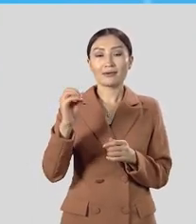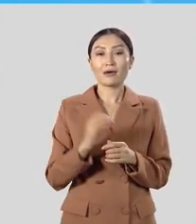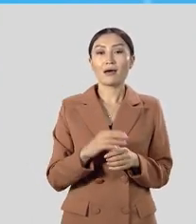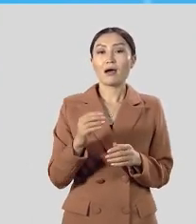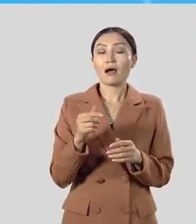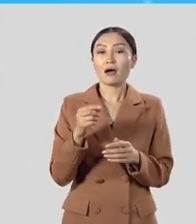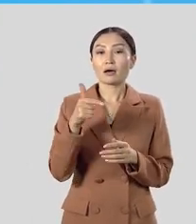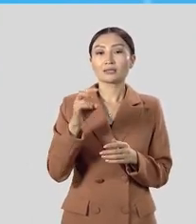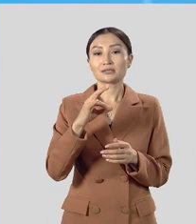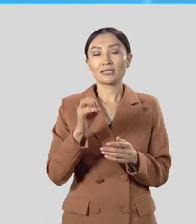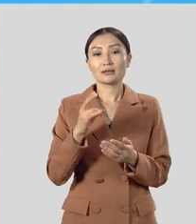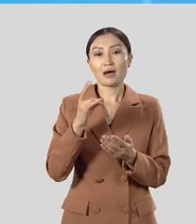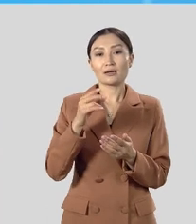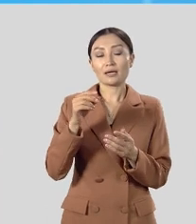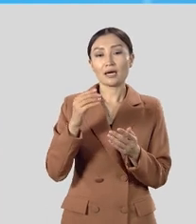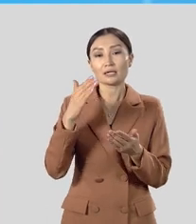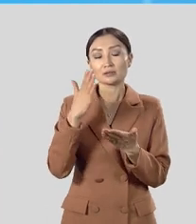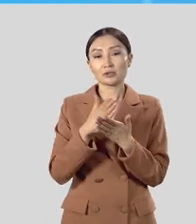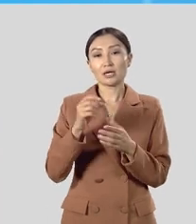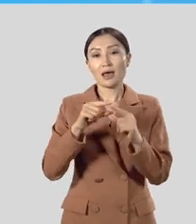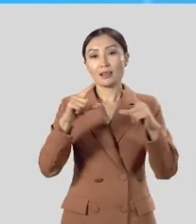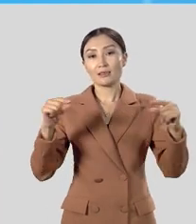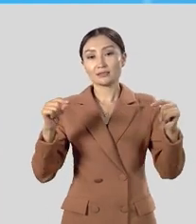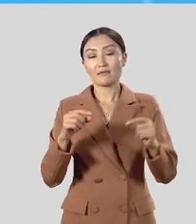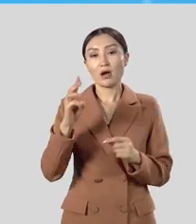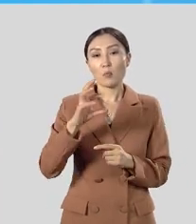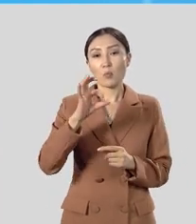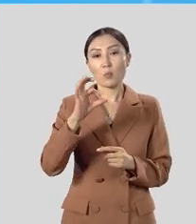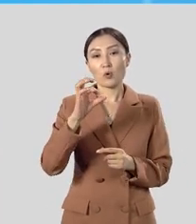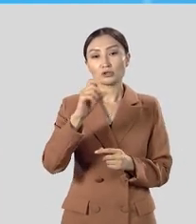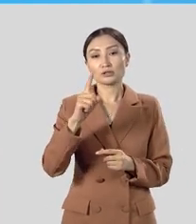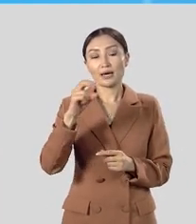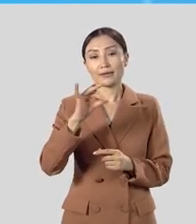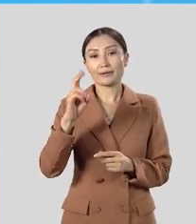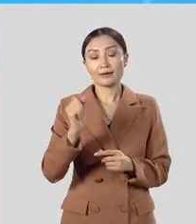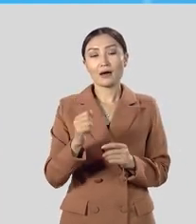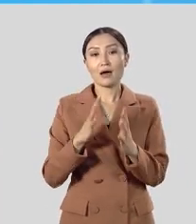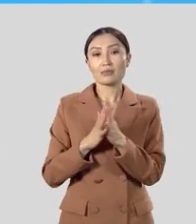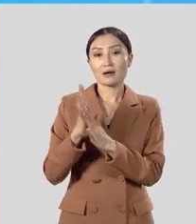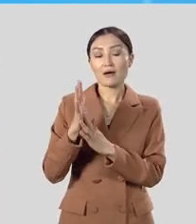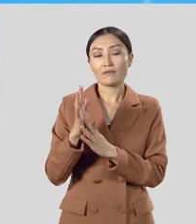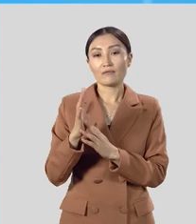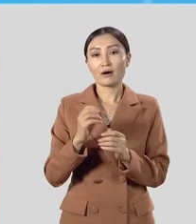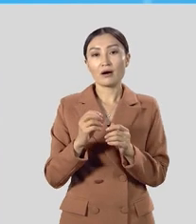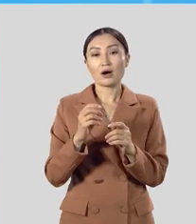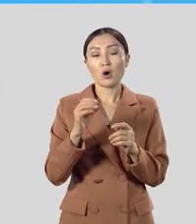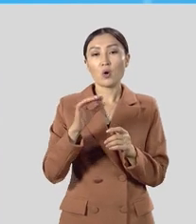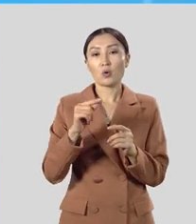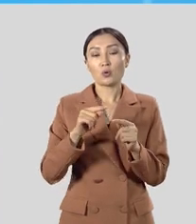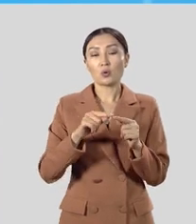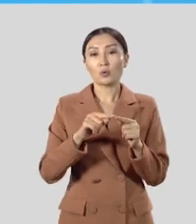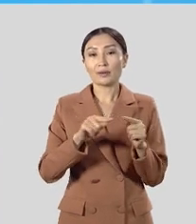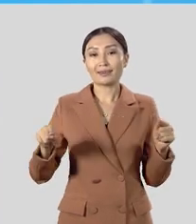них горизонтальное расположение листвы и листовая мозаика. Листные травы обычно вытянуты, имеют